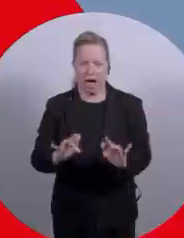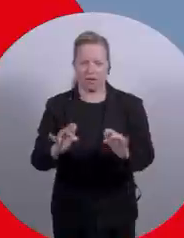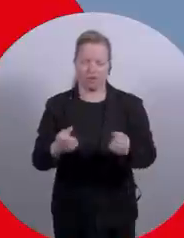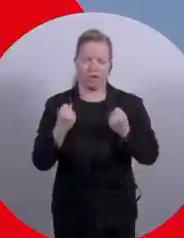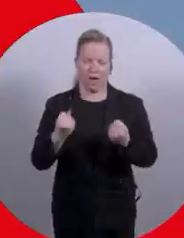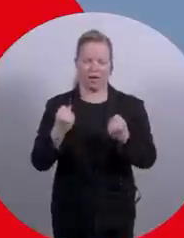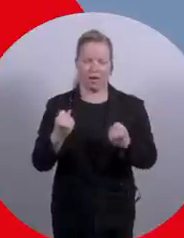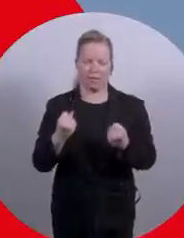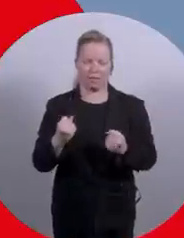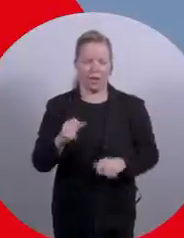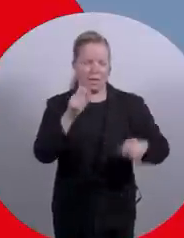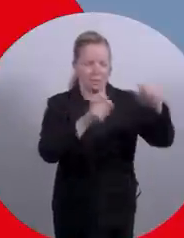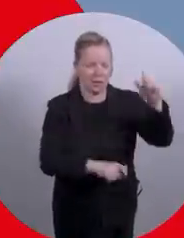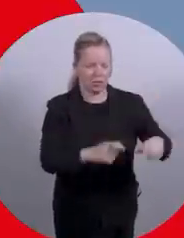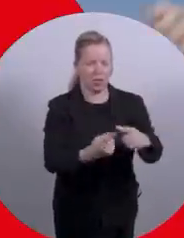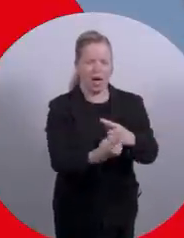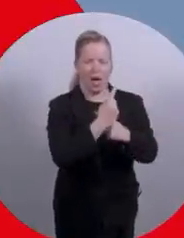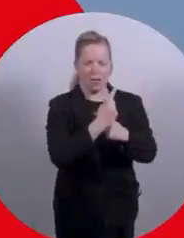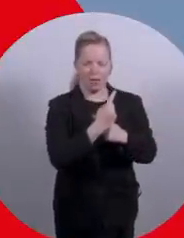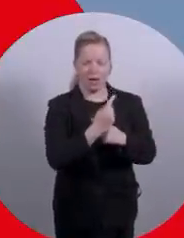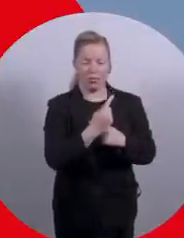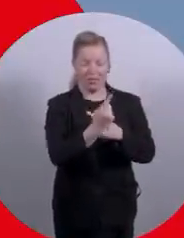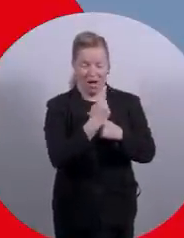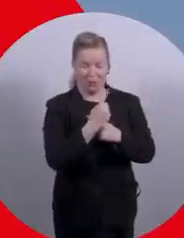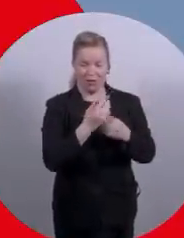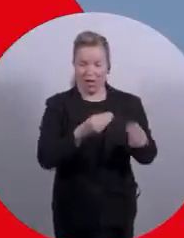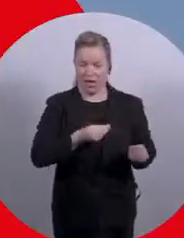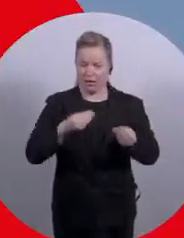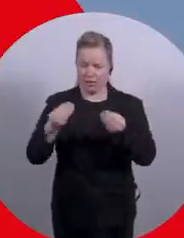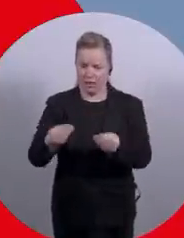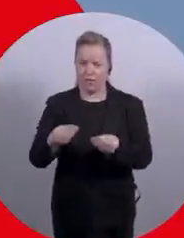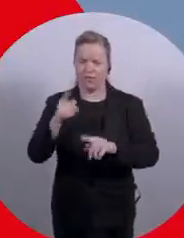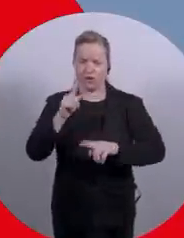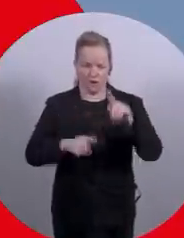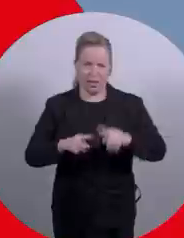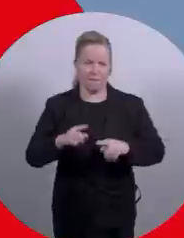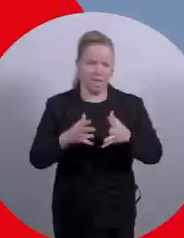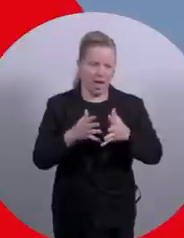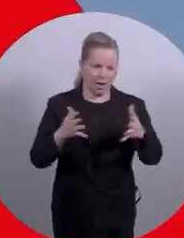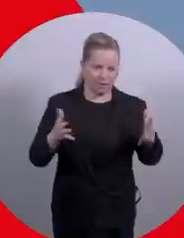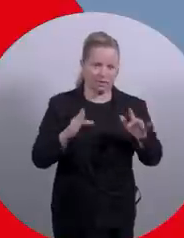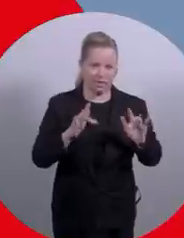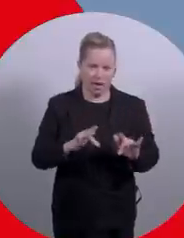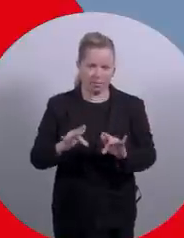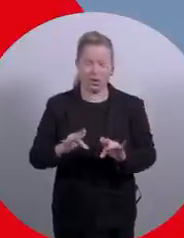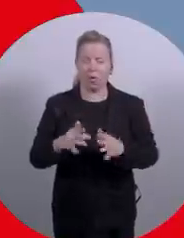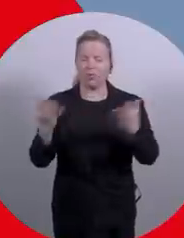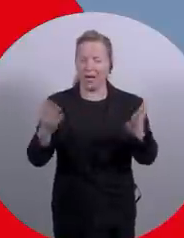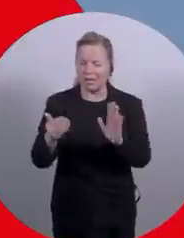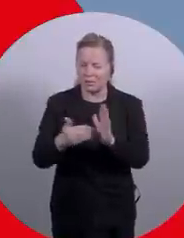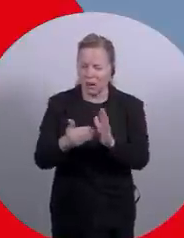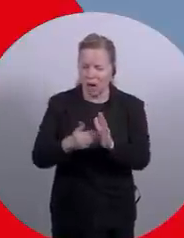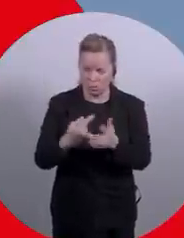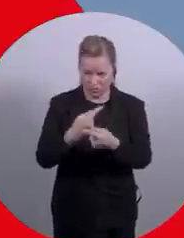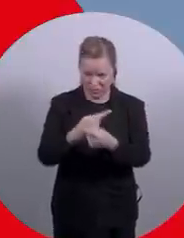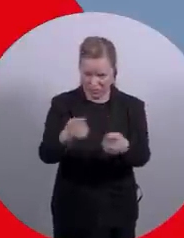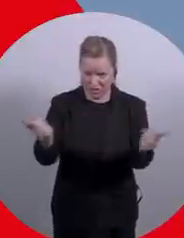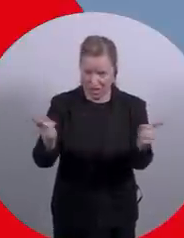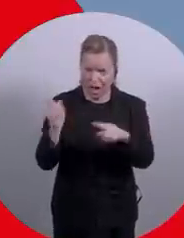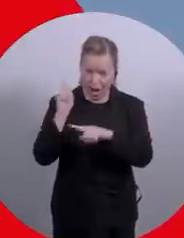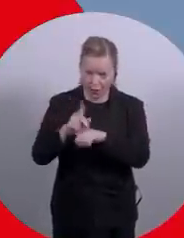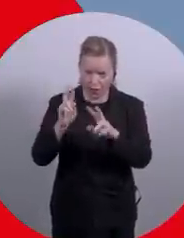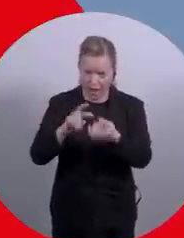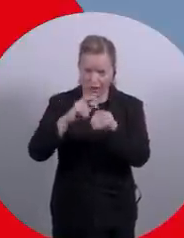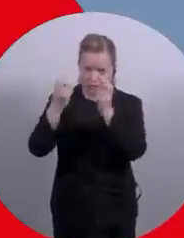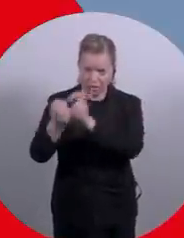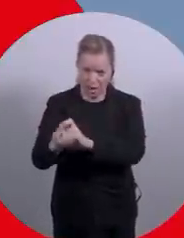mit unterschiedlichen Mehrheiten mit diesen Auftrag sitzen wir und wissen was wir braucht das den Auftrag erfüllen Kind nach jeder